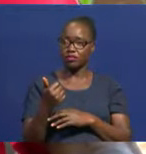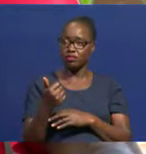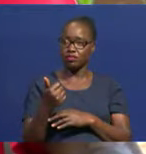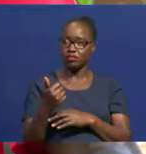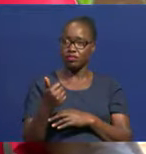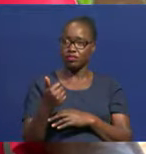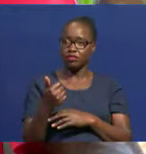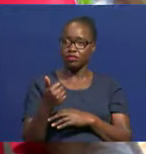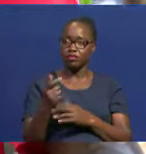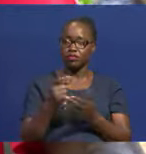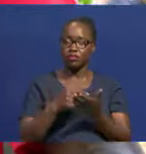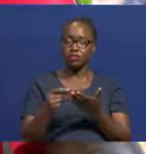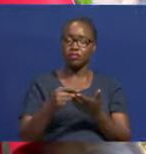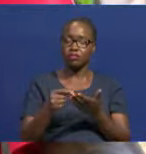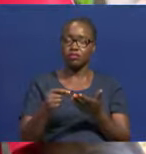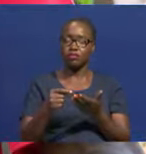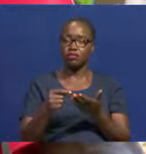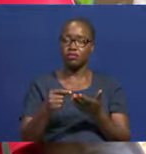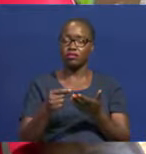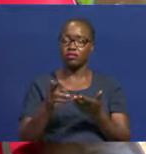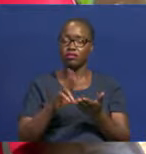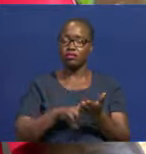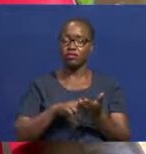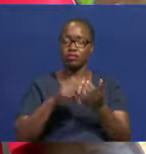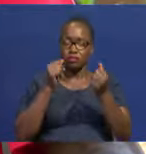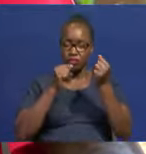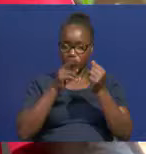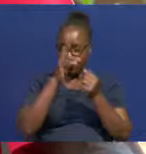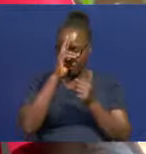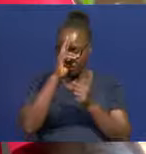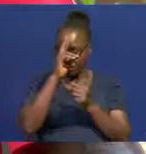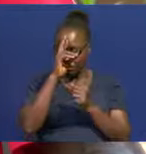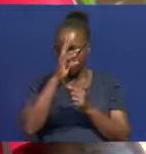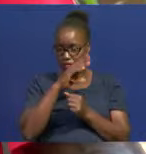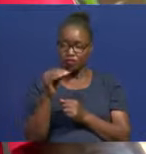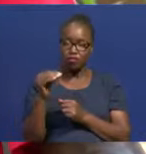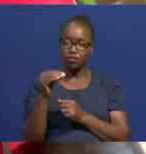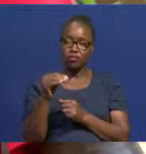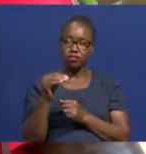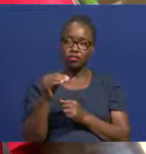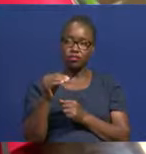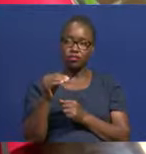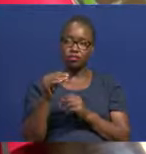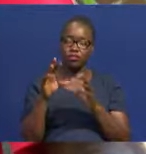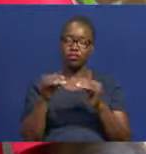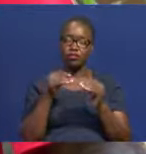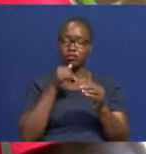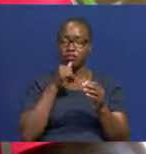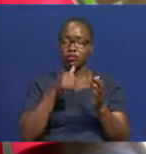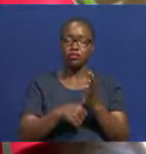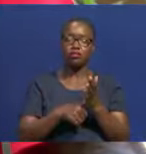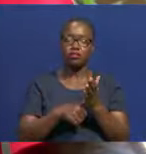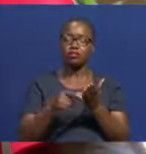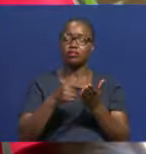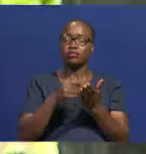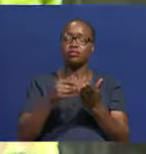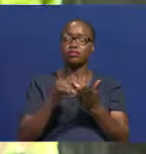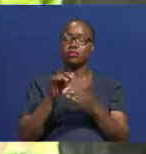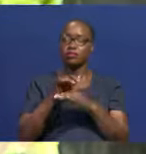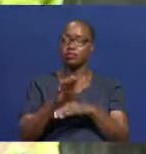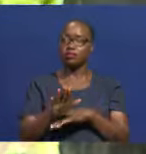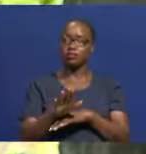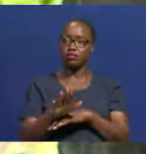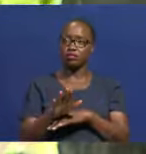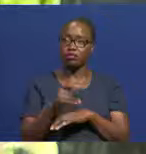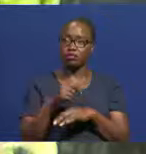Clerical ni kazi ya kuweka record za askari na kureceive barua na kuandika na kupeleka.